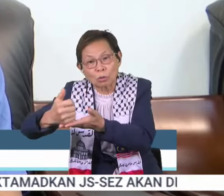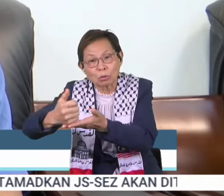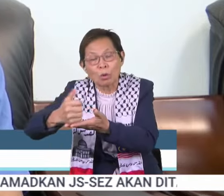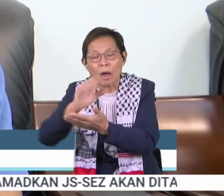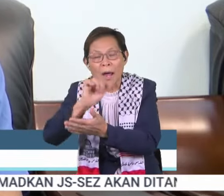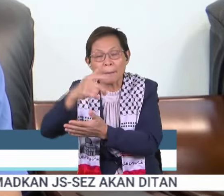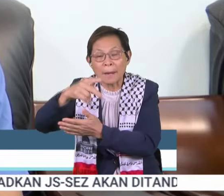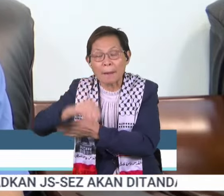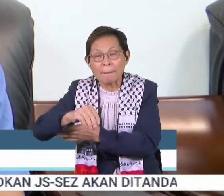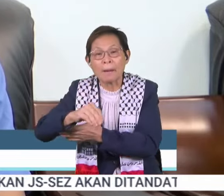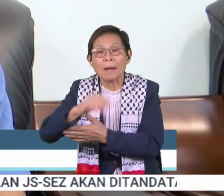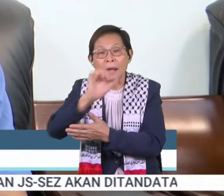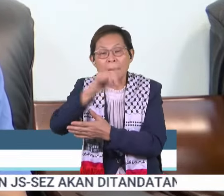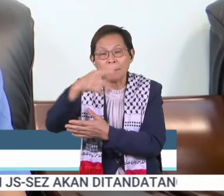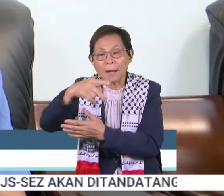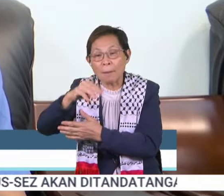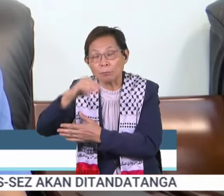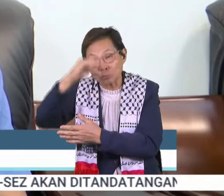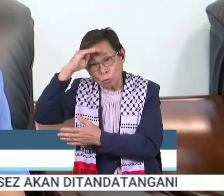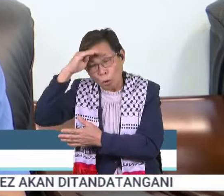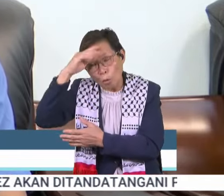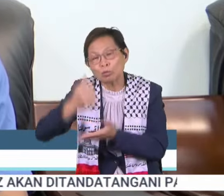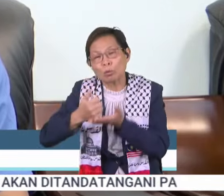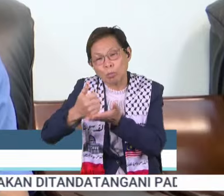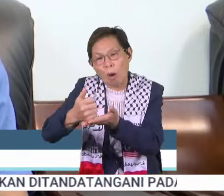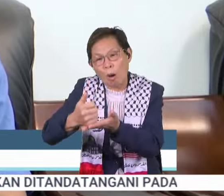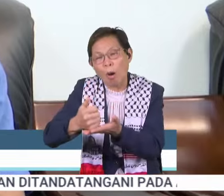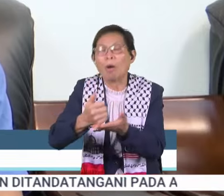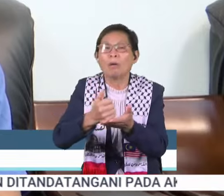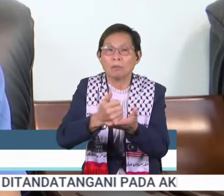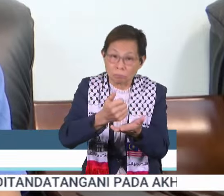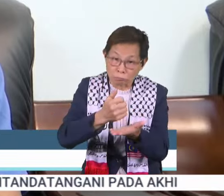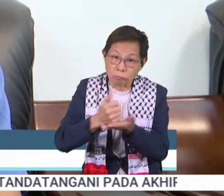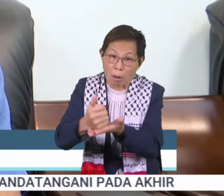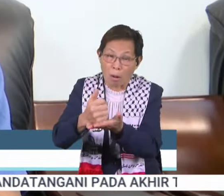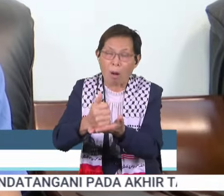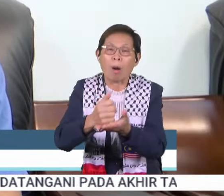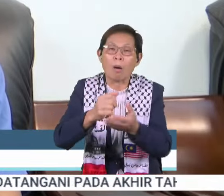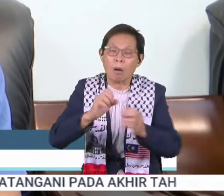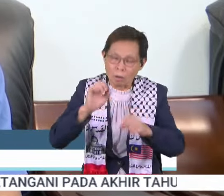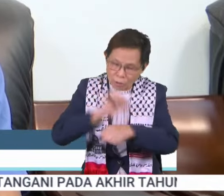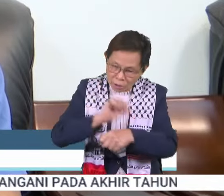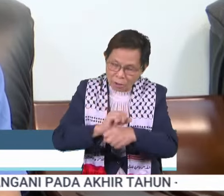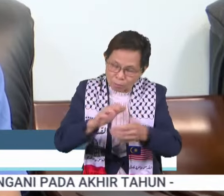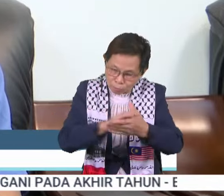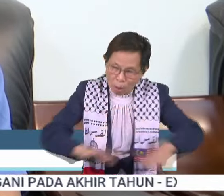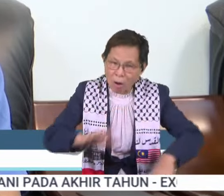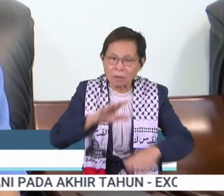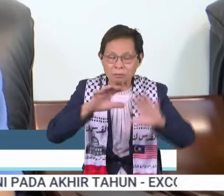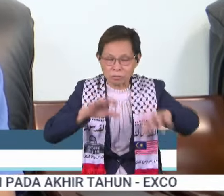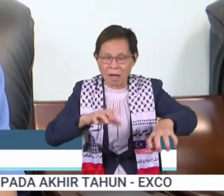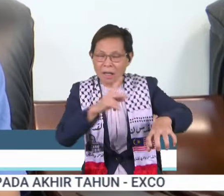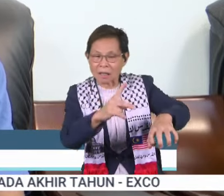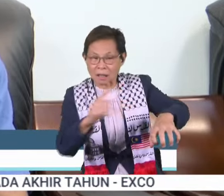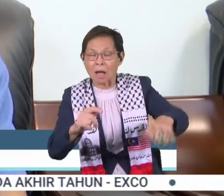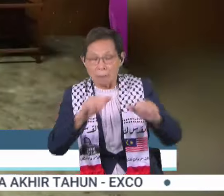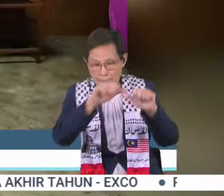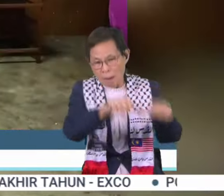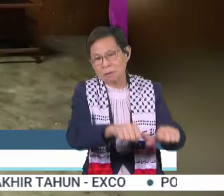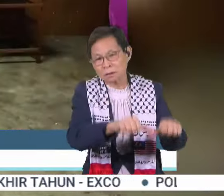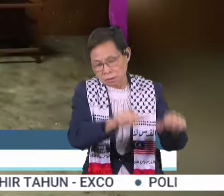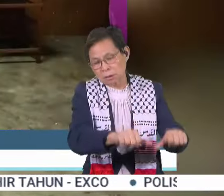Melaka EPM Negeri Johor untuk operasi-operasi menyelamat di daerah Kota Tinggi lah dan masih berada di